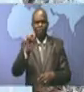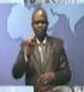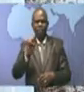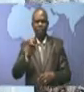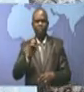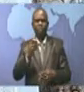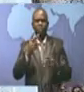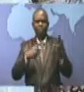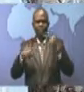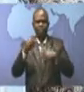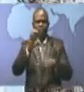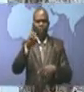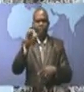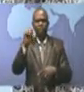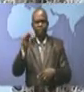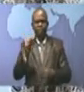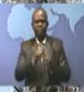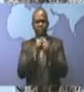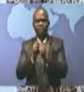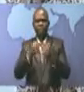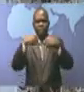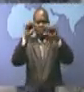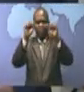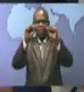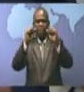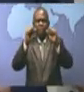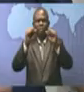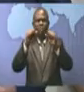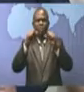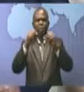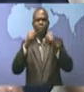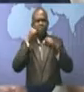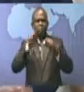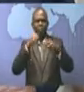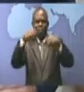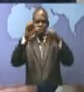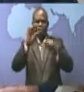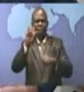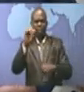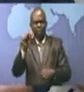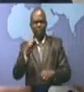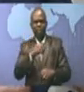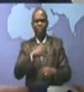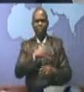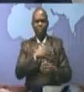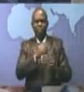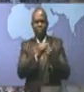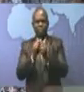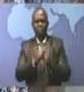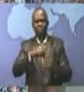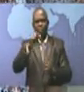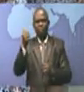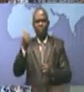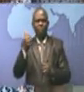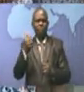en compagnie de son homologue cubaine, le vice-président du Cuba et bien d'autres. Première dame en visite dans ce pays